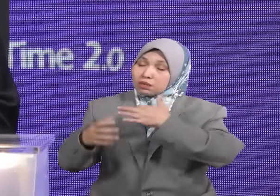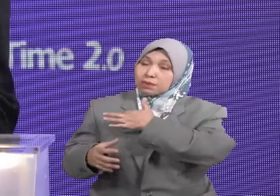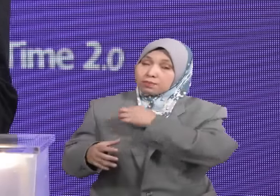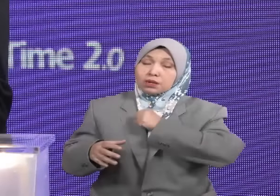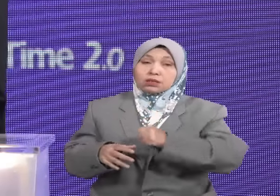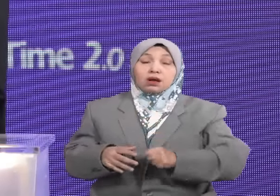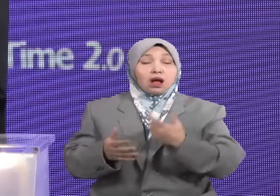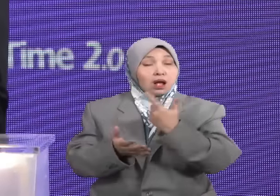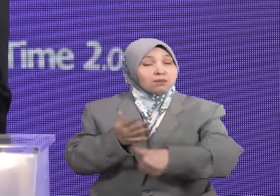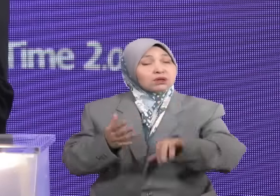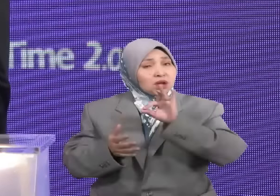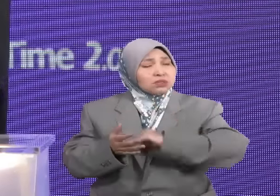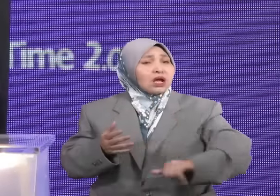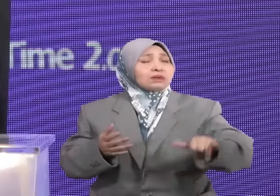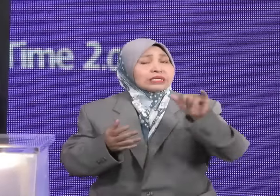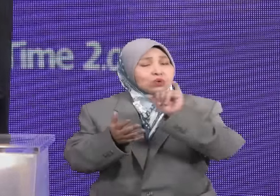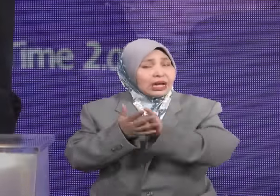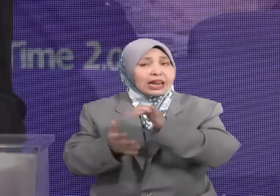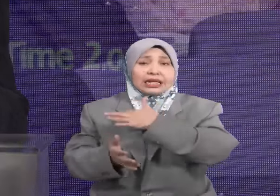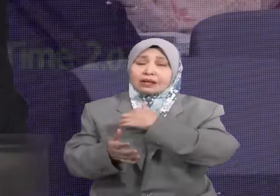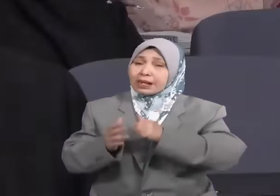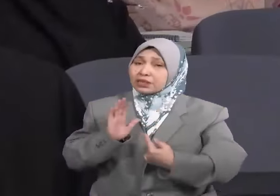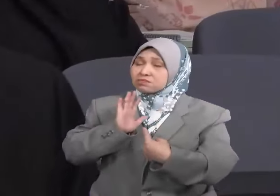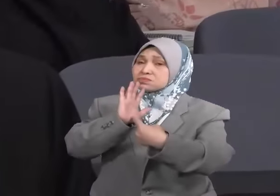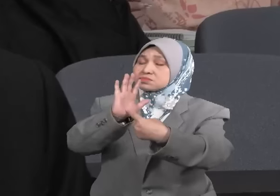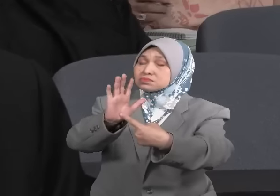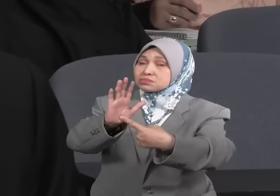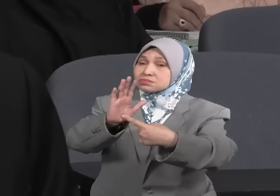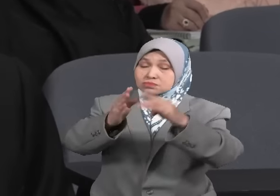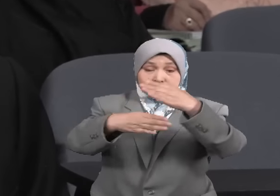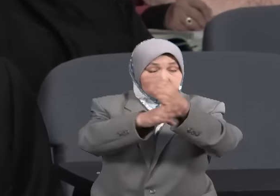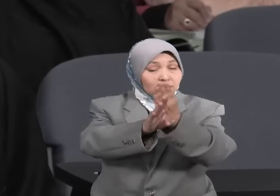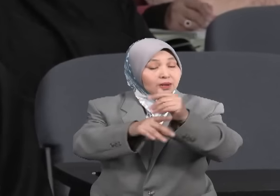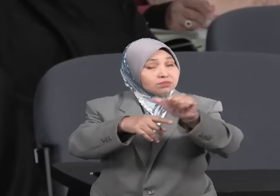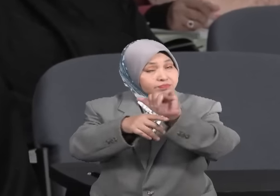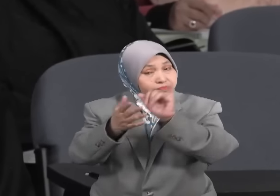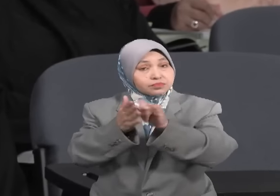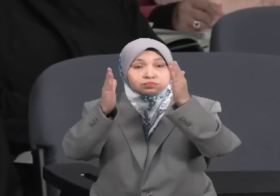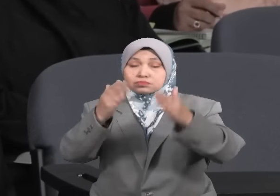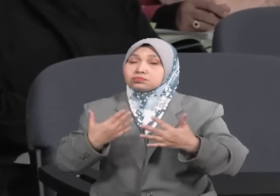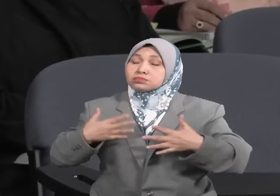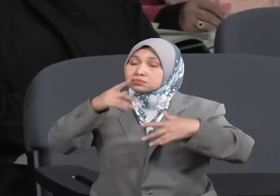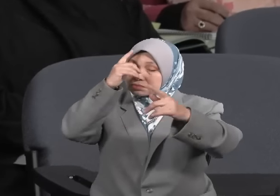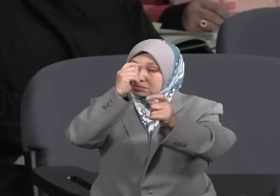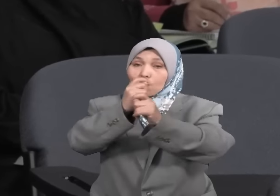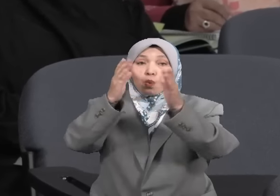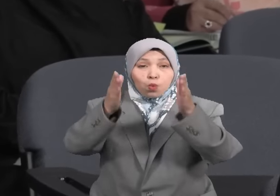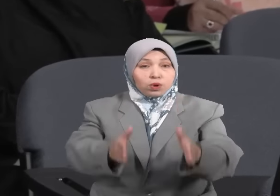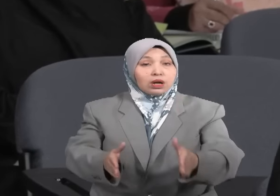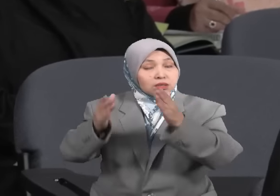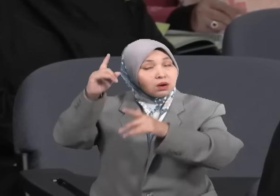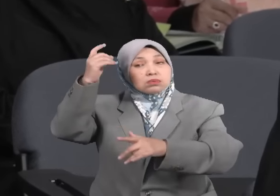qadar. 6 rukun iman. Maka kalau iman itu dijelmakan dalam bentuk amalan, maka itulah orang yang bertakwa. Orang-orang begini Allah